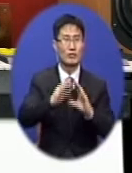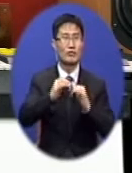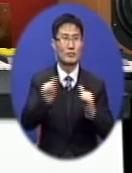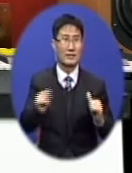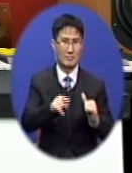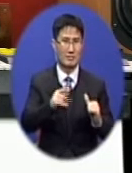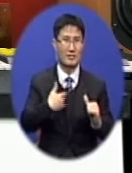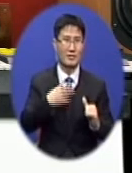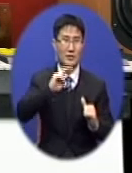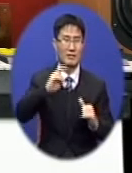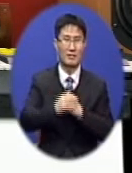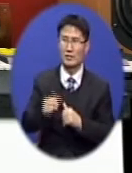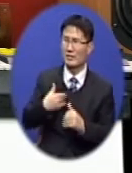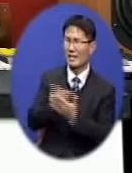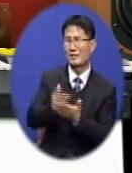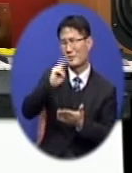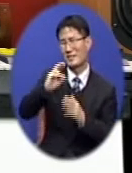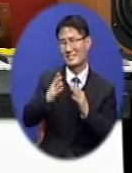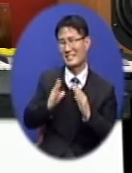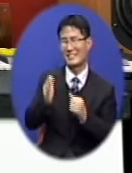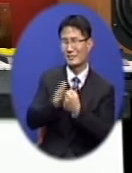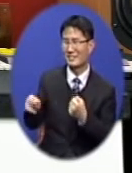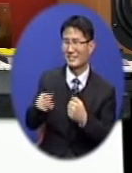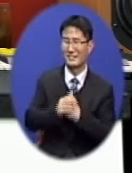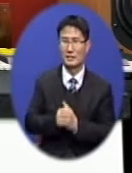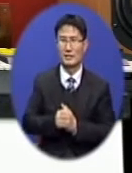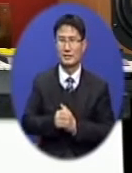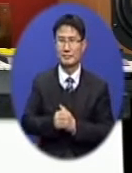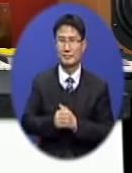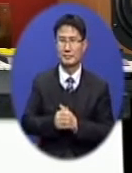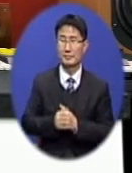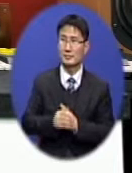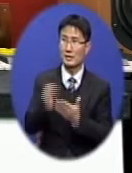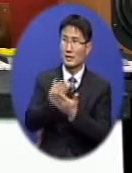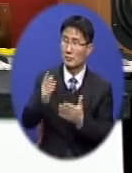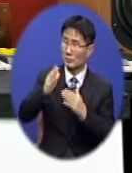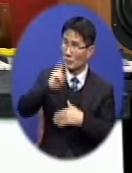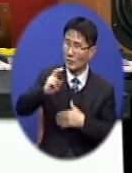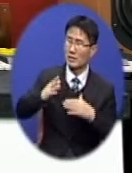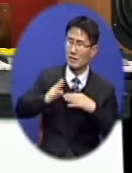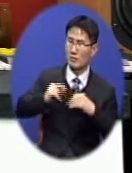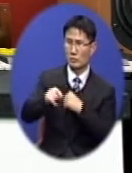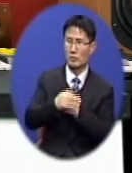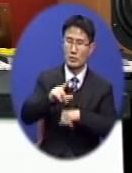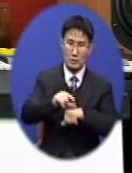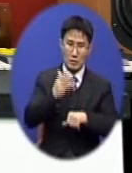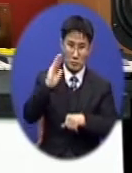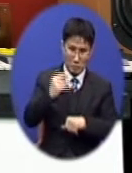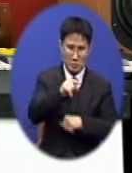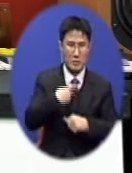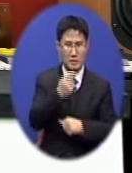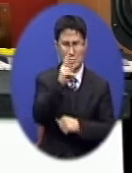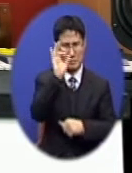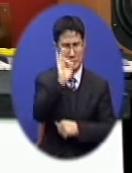우리 곡기팀 나눔 노래자랑 덕분입니다. 그런데요, 지금. 네. 나눔 노래자랑은 시간되므로 봐요. 네. 집에